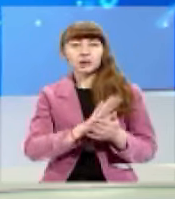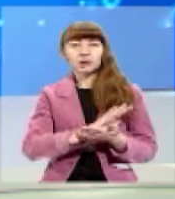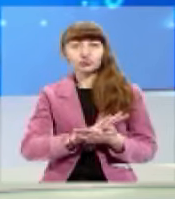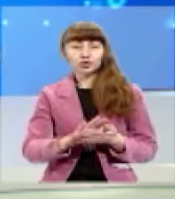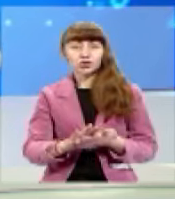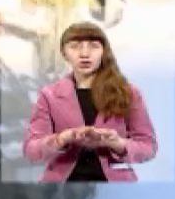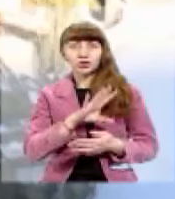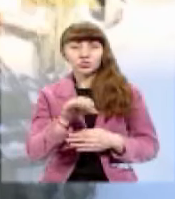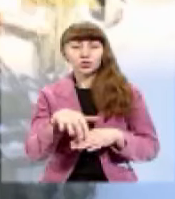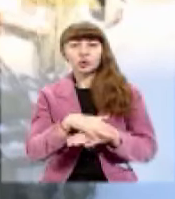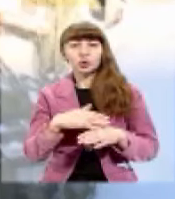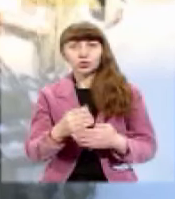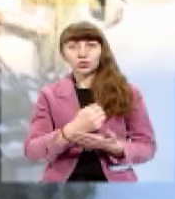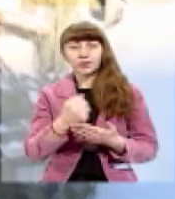участках.